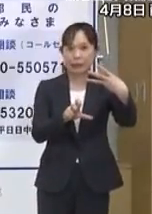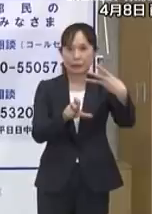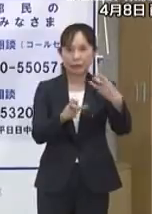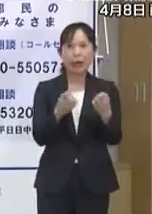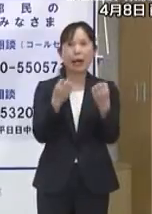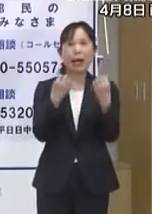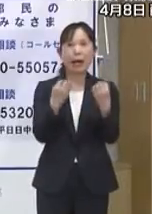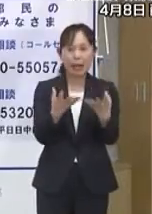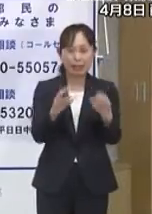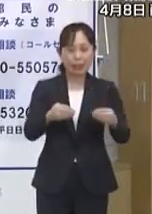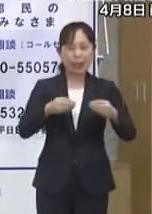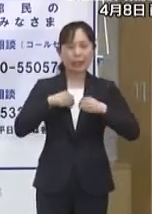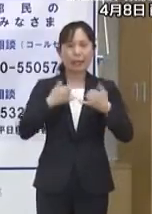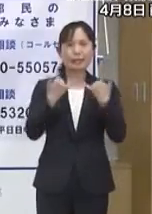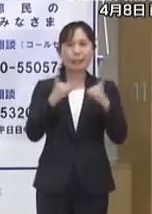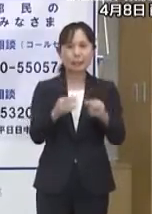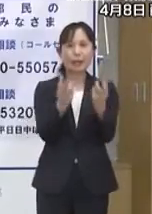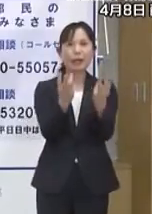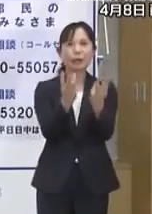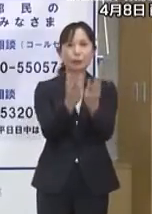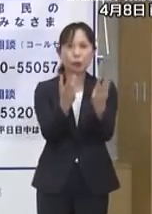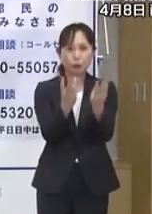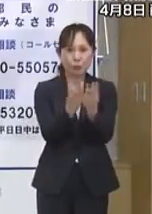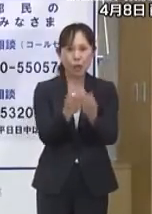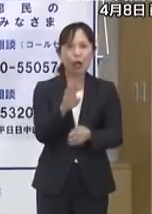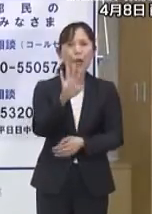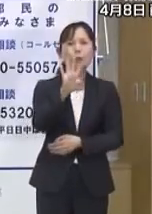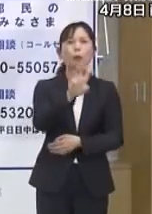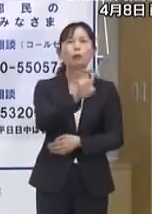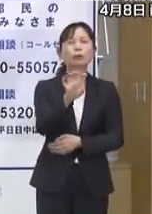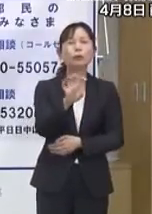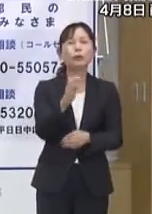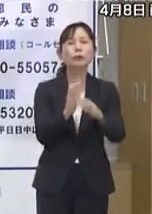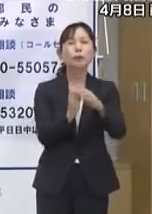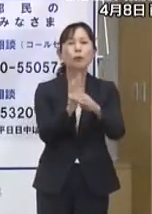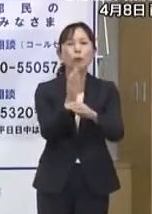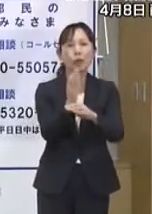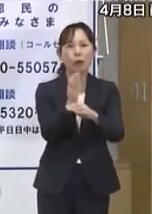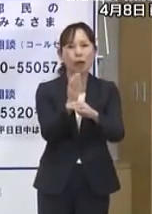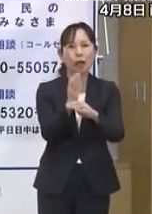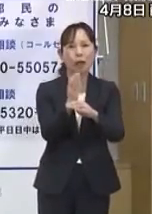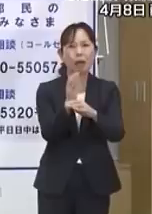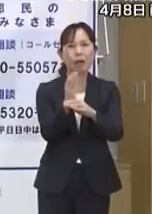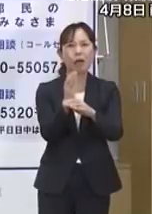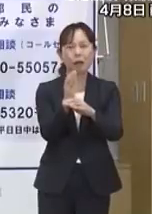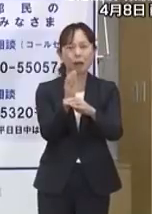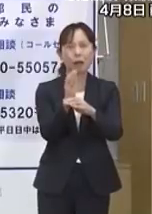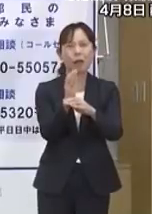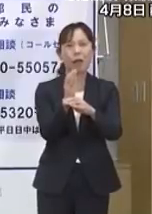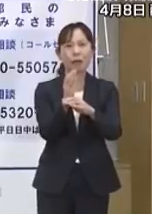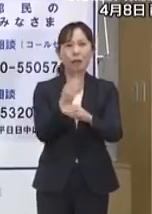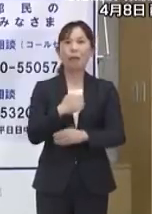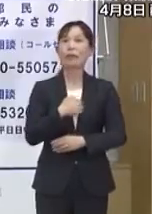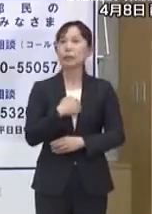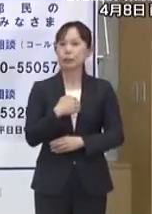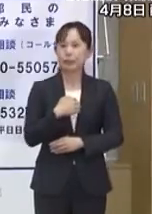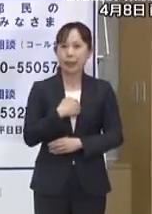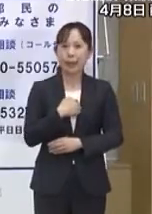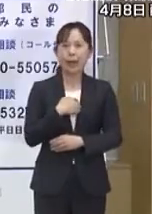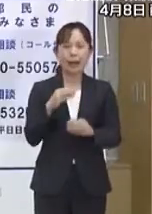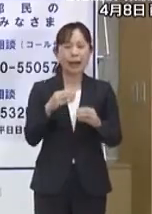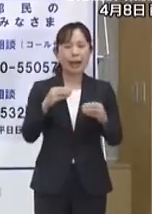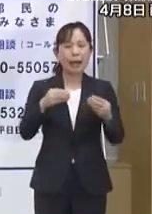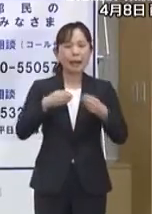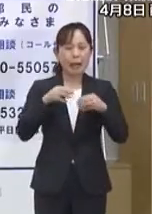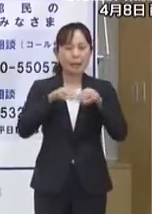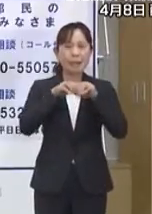新たな幹線冊数が初めて40人を超えた日なんですがまあそれで私から感染